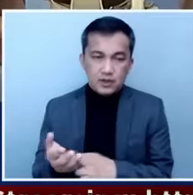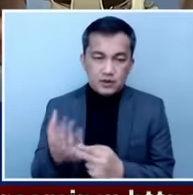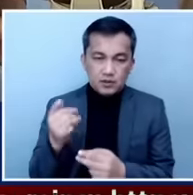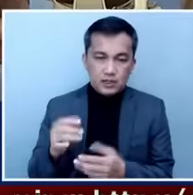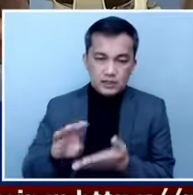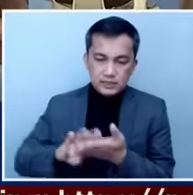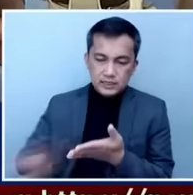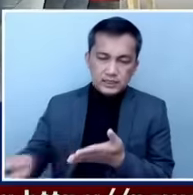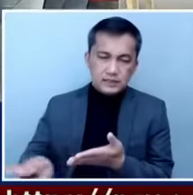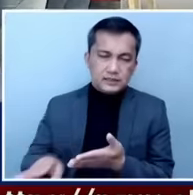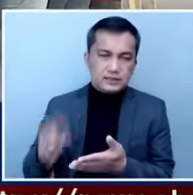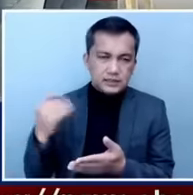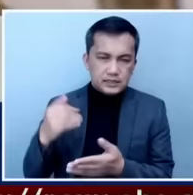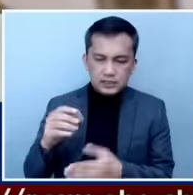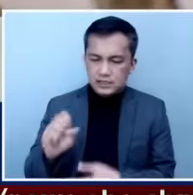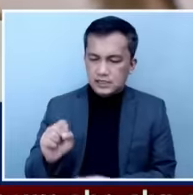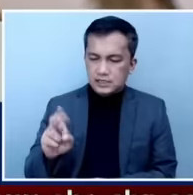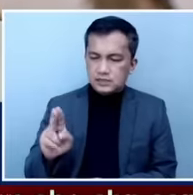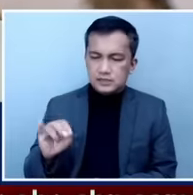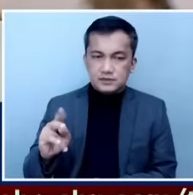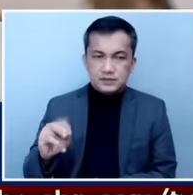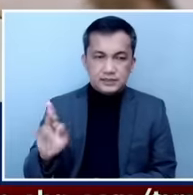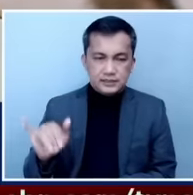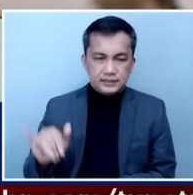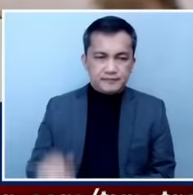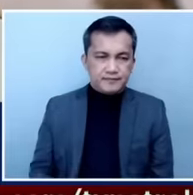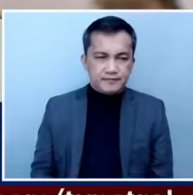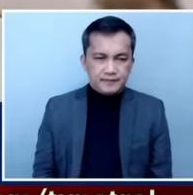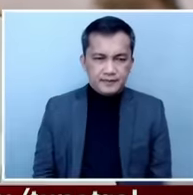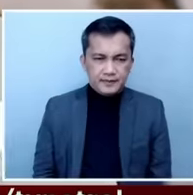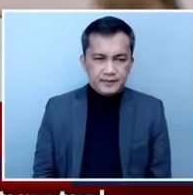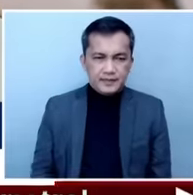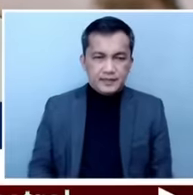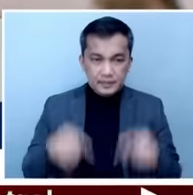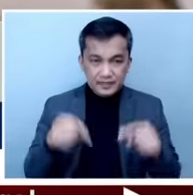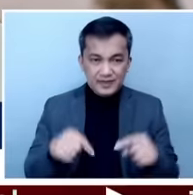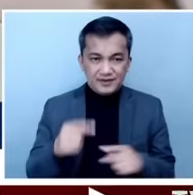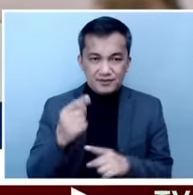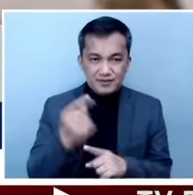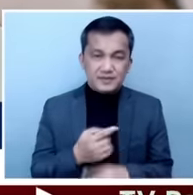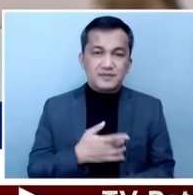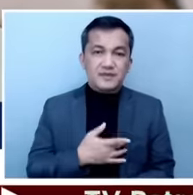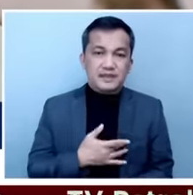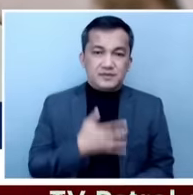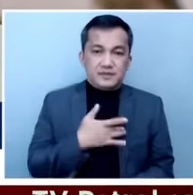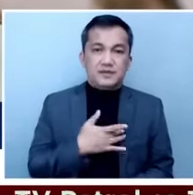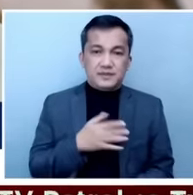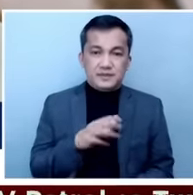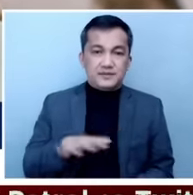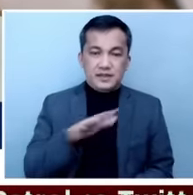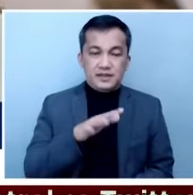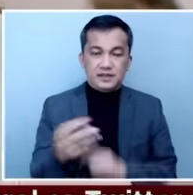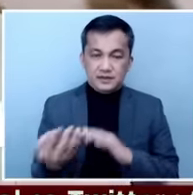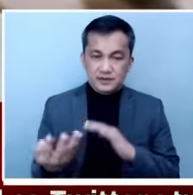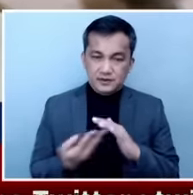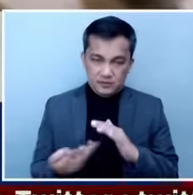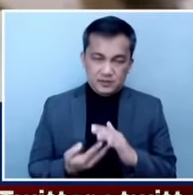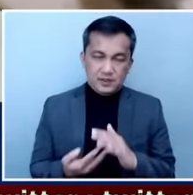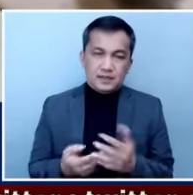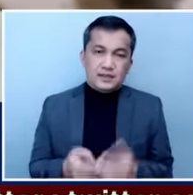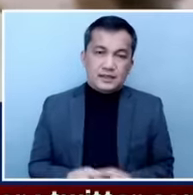na ang dating subsidy. This month po, mararamdaman na po talaga ng mga customers natin